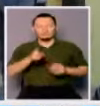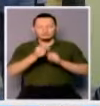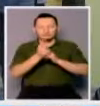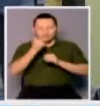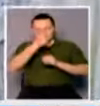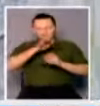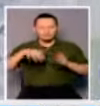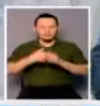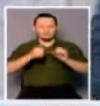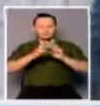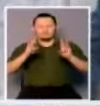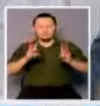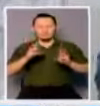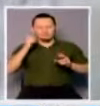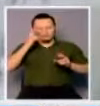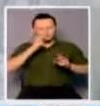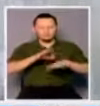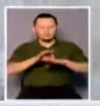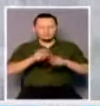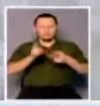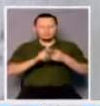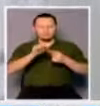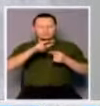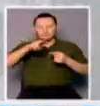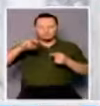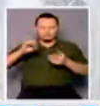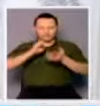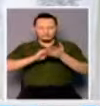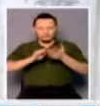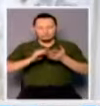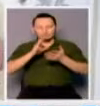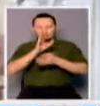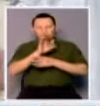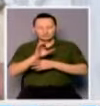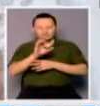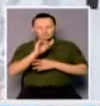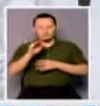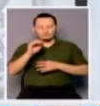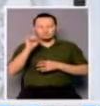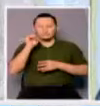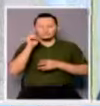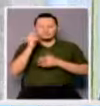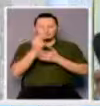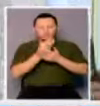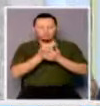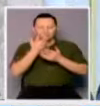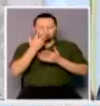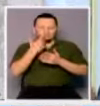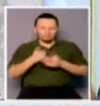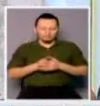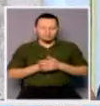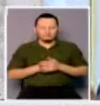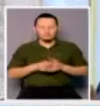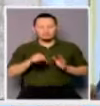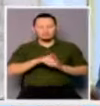2013 жылғы қасиетті қараматаның бөлігінде Алла есімдері мен Ықылас сүресі саф алтынмен жазылған. Белгілі меценат екі